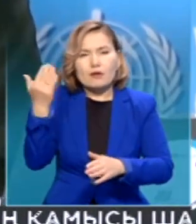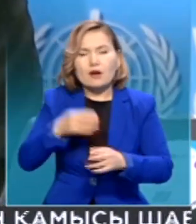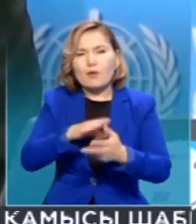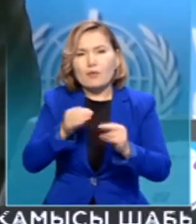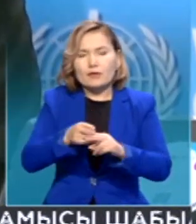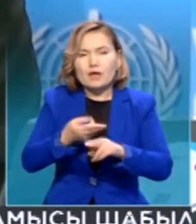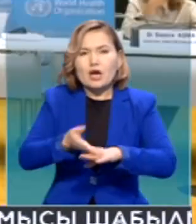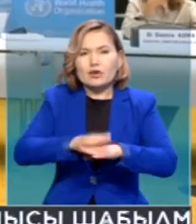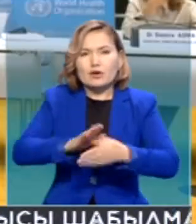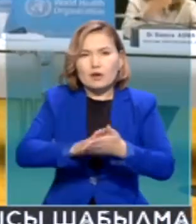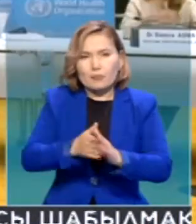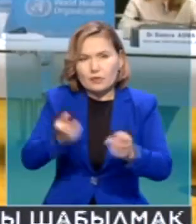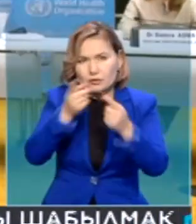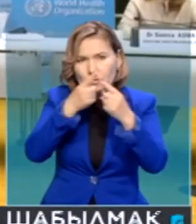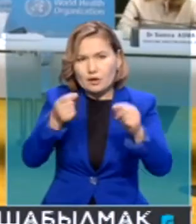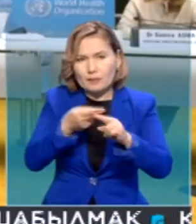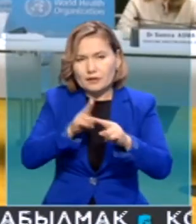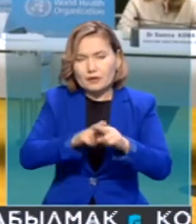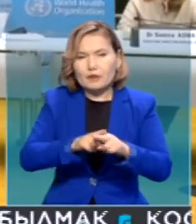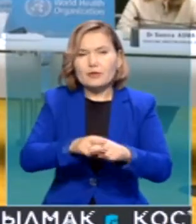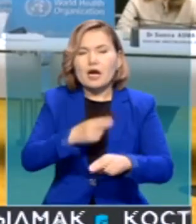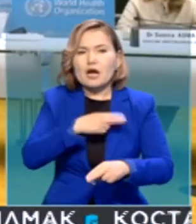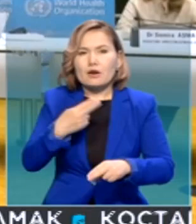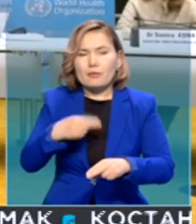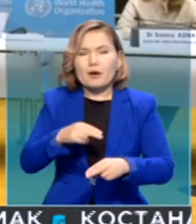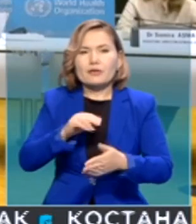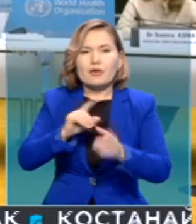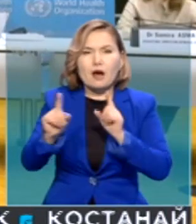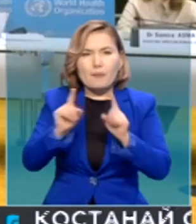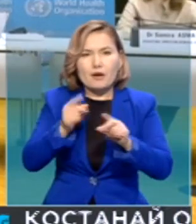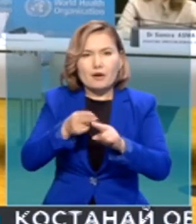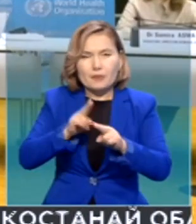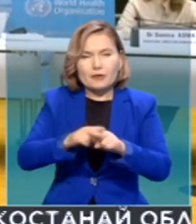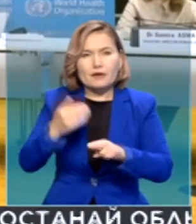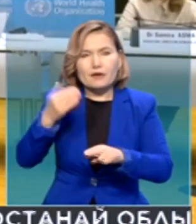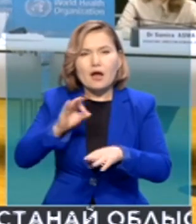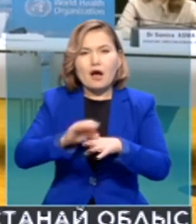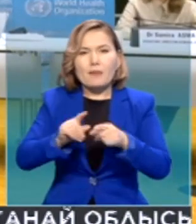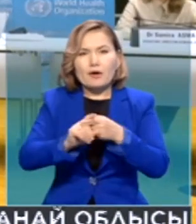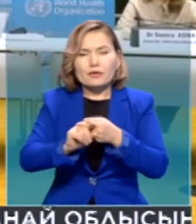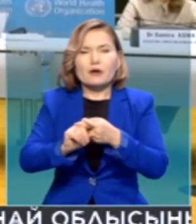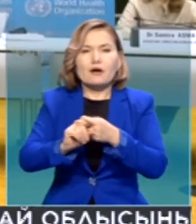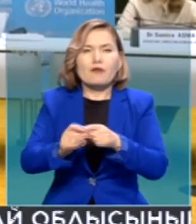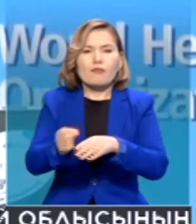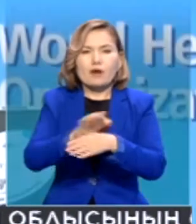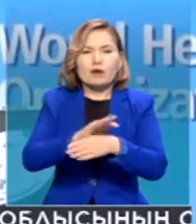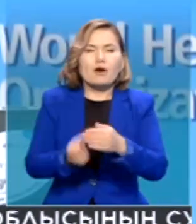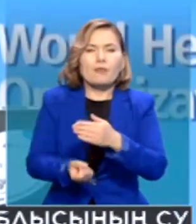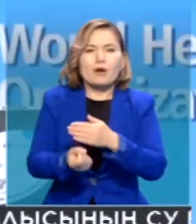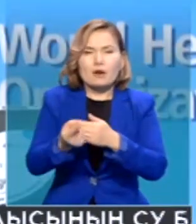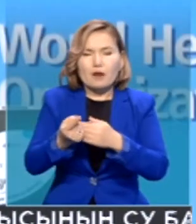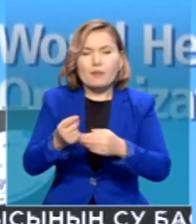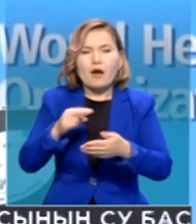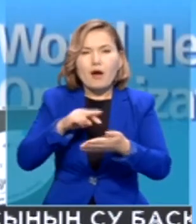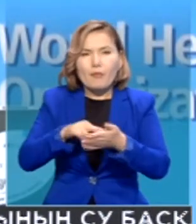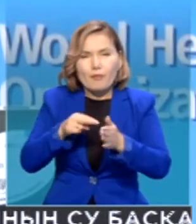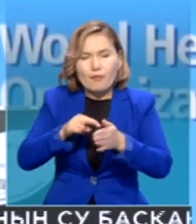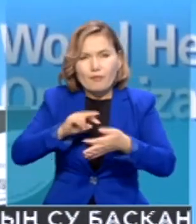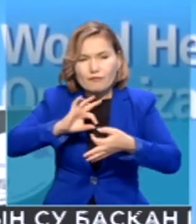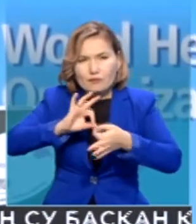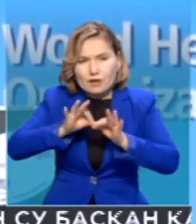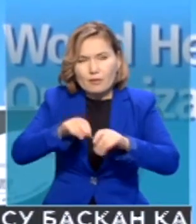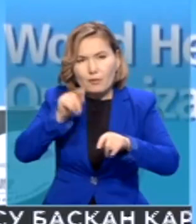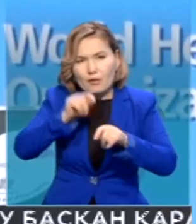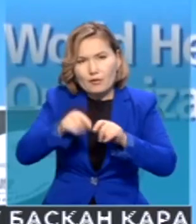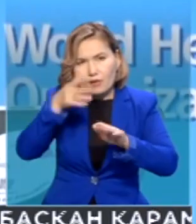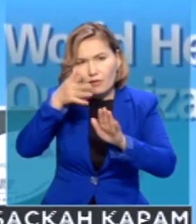төтенше жағдай деп жариялаған еді. Женевадағы баспасөз мәслихатында Гебрейесус вирустың шығуына қатысты болжамдар әлі зерттеліп